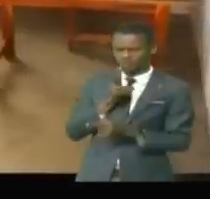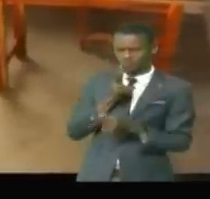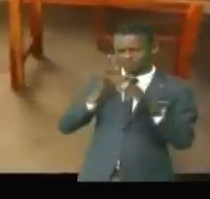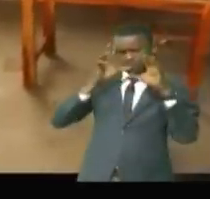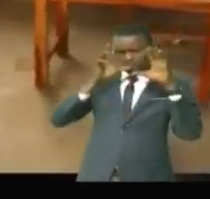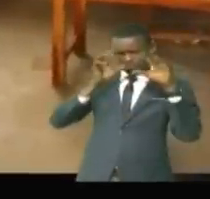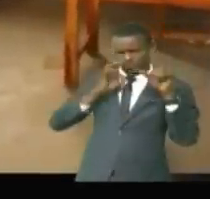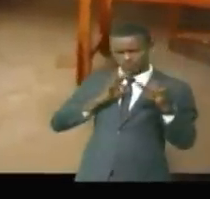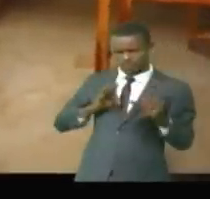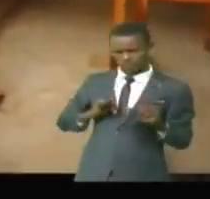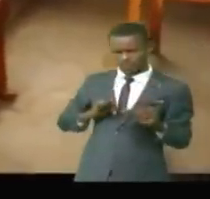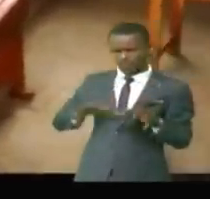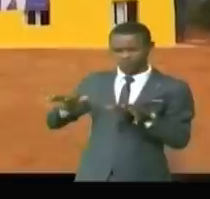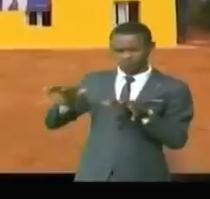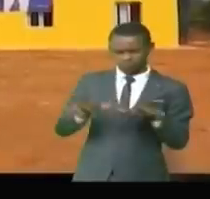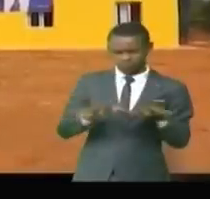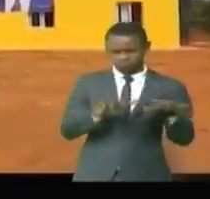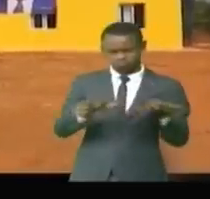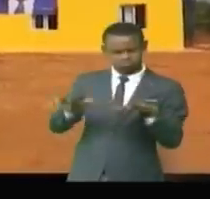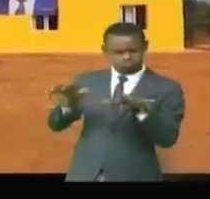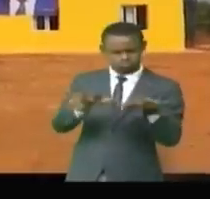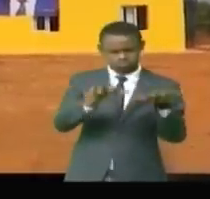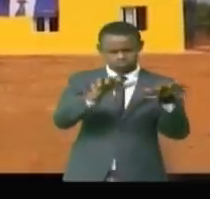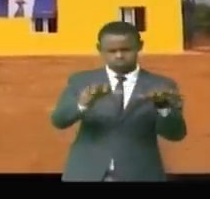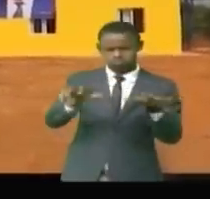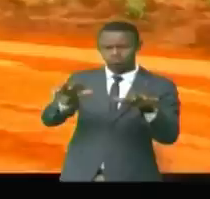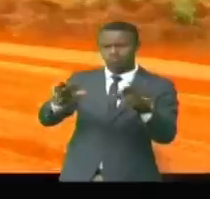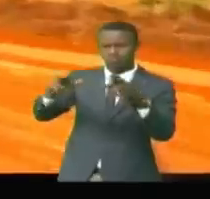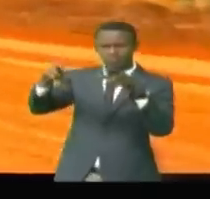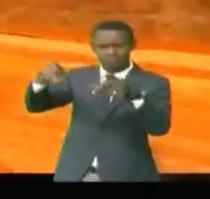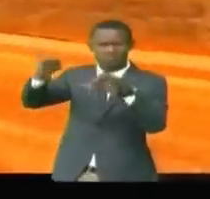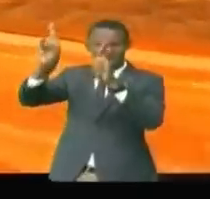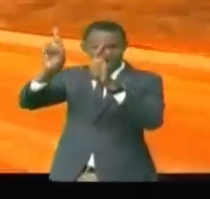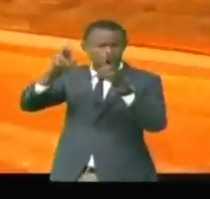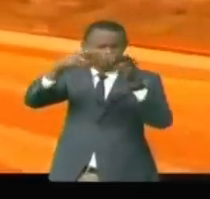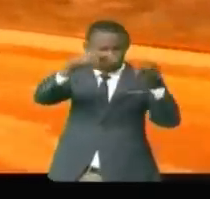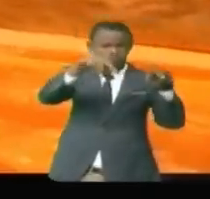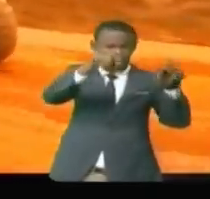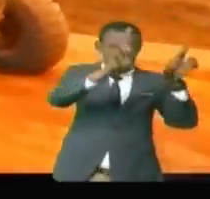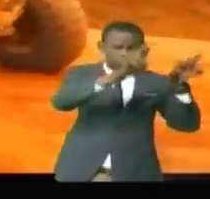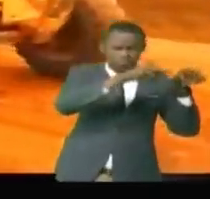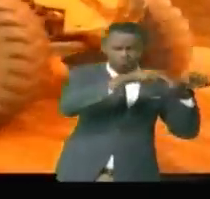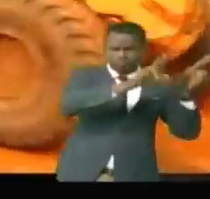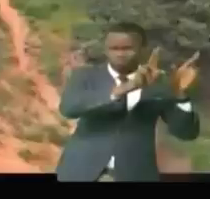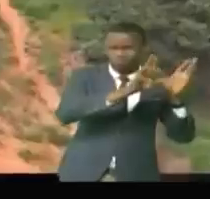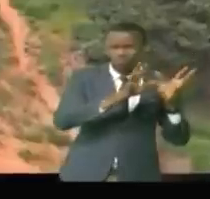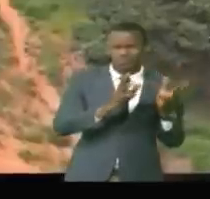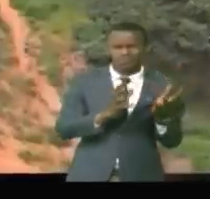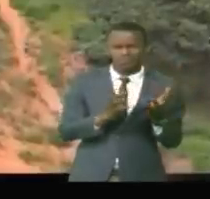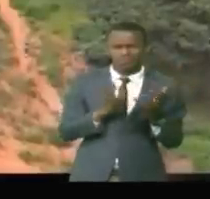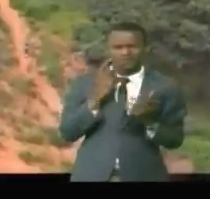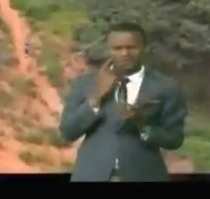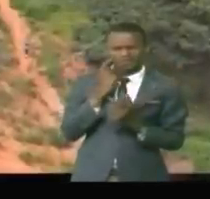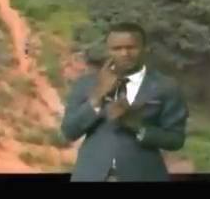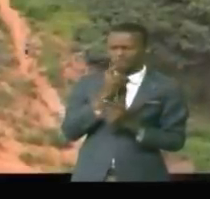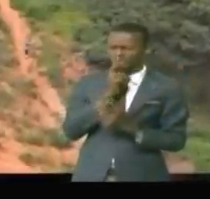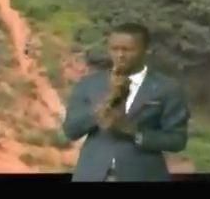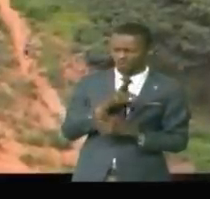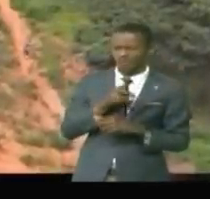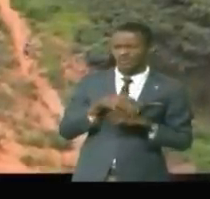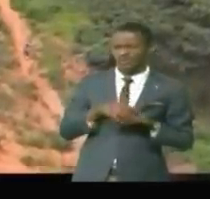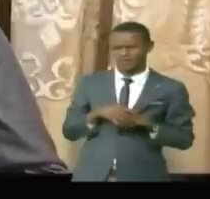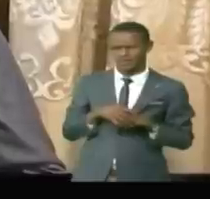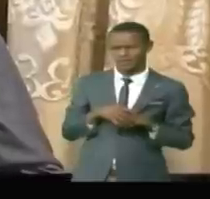l'inauguration à Kolwezi et puis partout ailleurs, et puis surtout le pont qui va nous relier avec la Zambie. C'est un grand projet